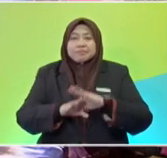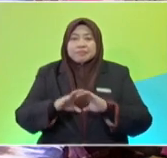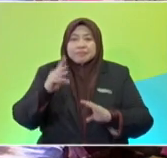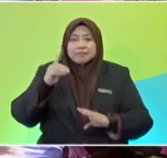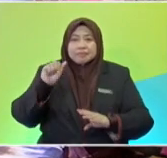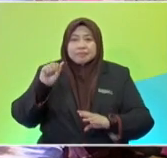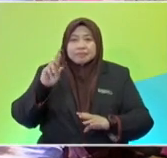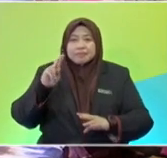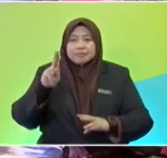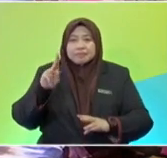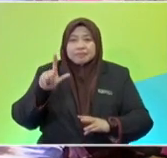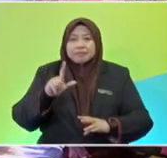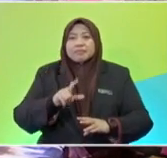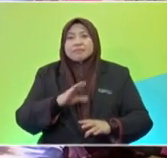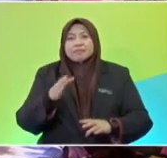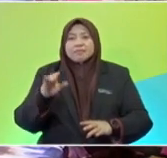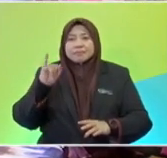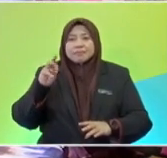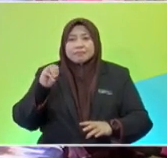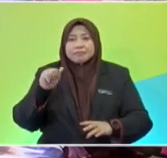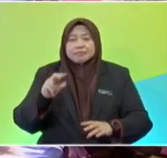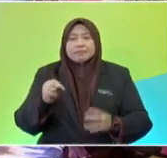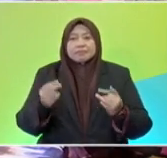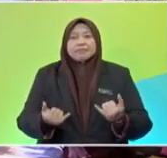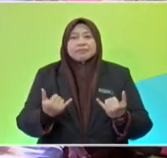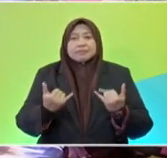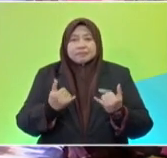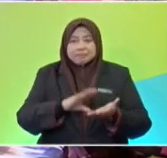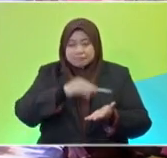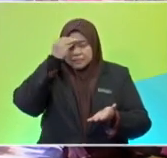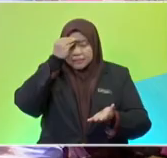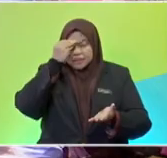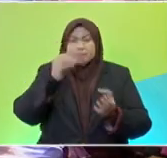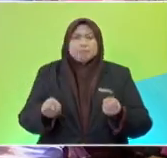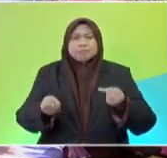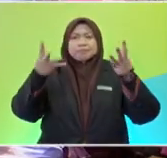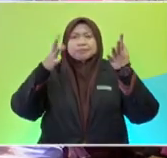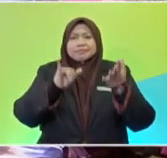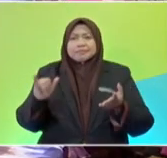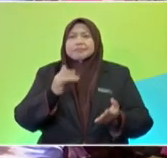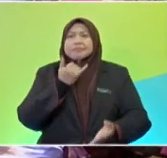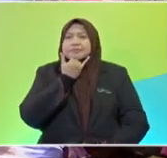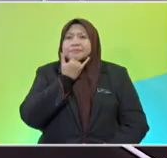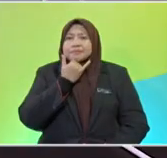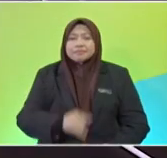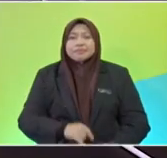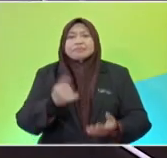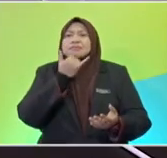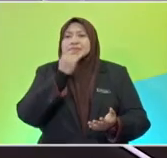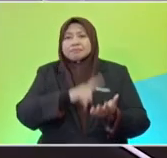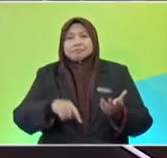Aduh banyak nih salah tapi salah apa ini Terima